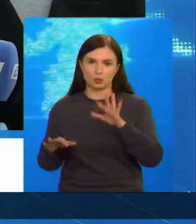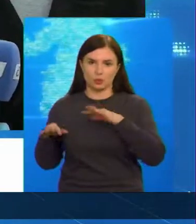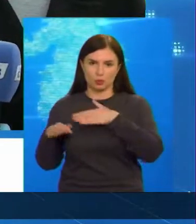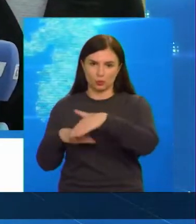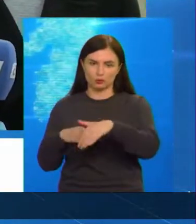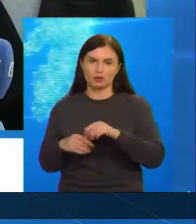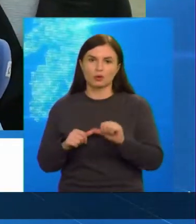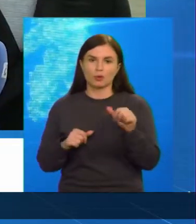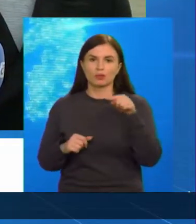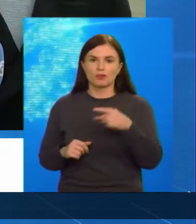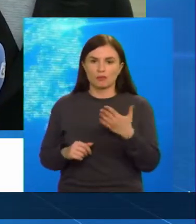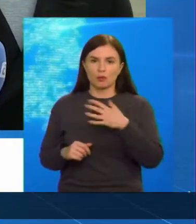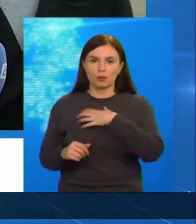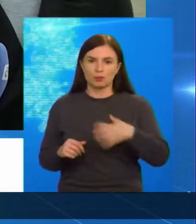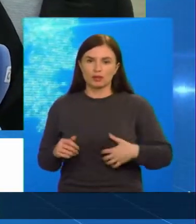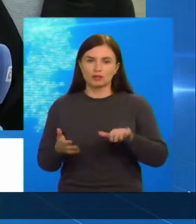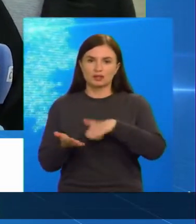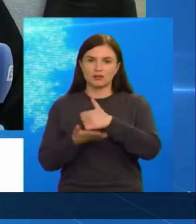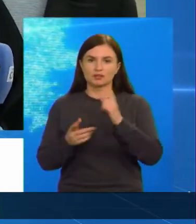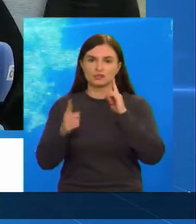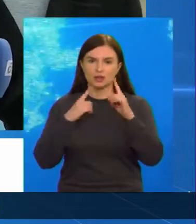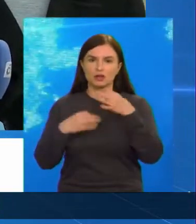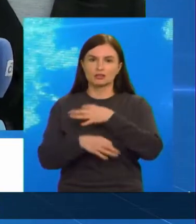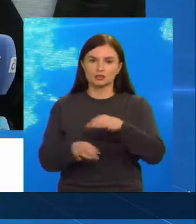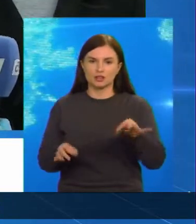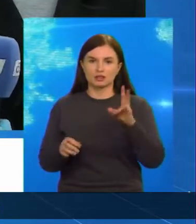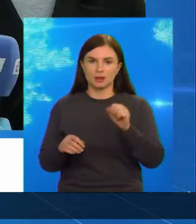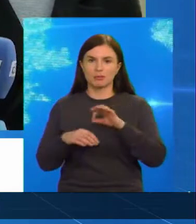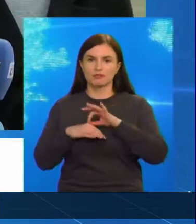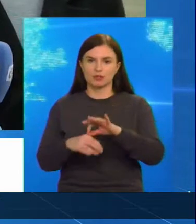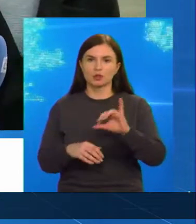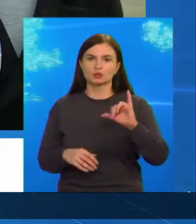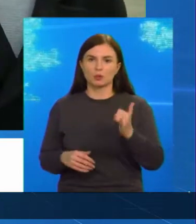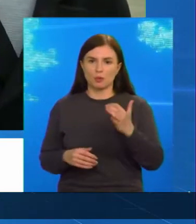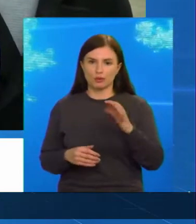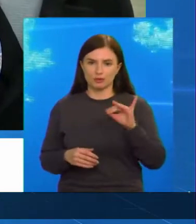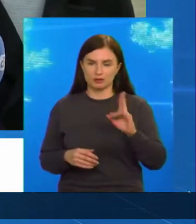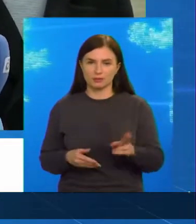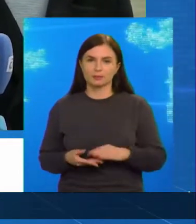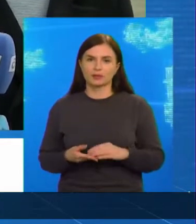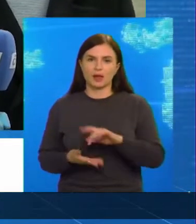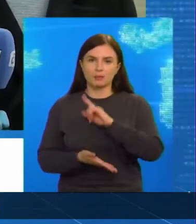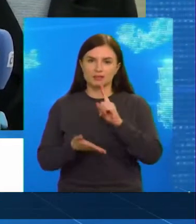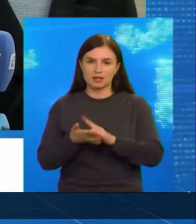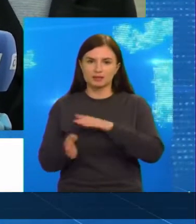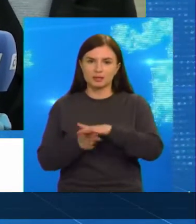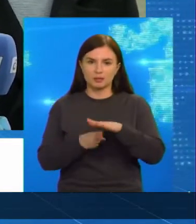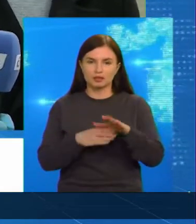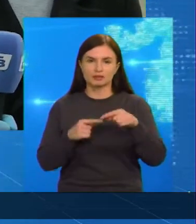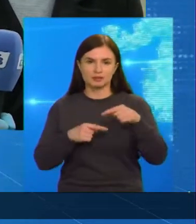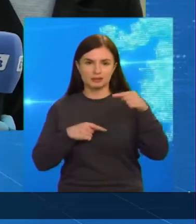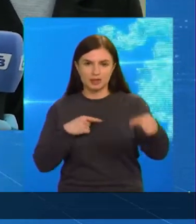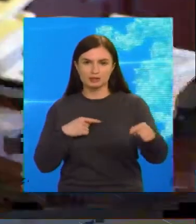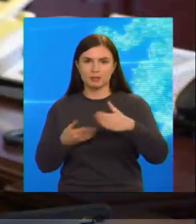того, губернатор на совещании с главами городов дал разрешение на проведение субботников с обязательным соблюдением социальной